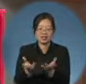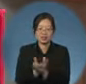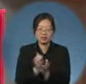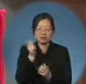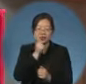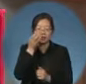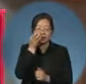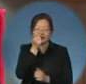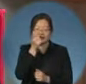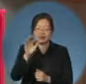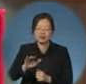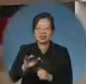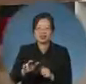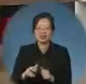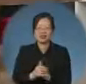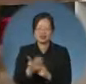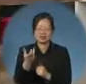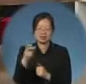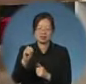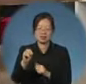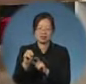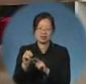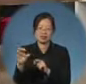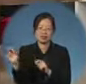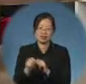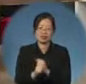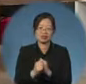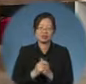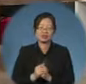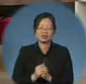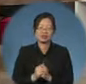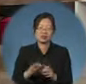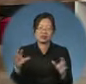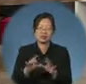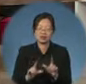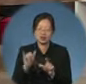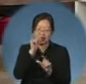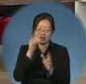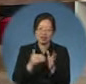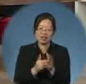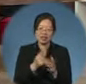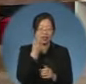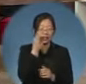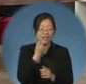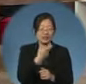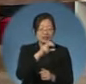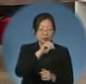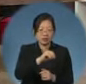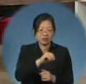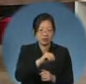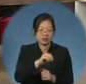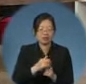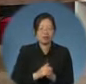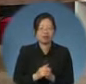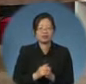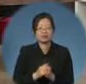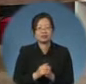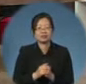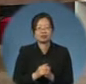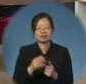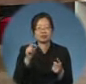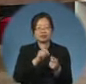소개했는데 친구들은 이제 70만 원으로 모여서 살아요 경향을 주신 마음에 에 뭐